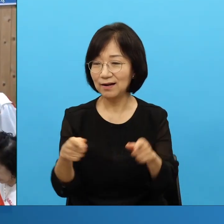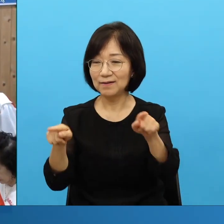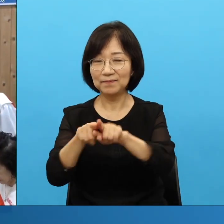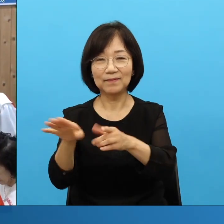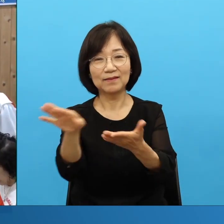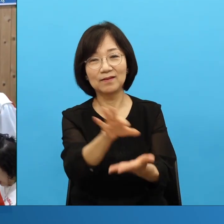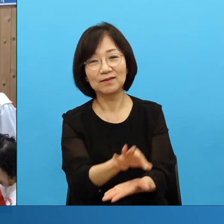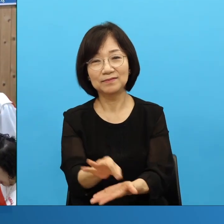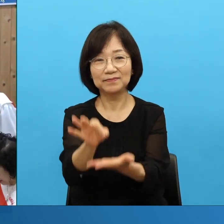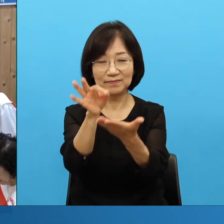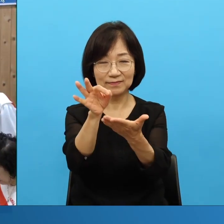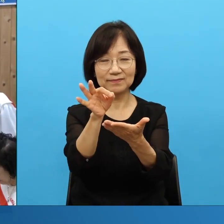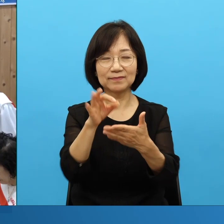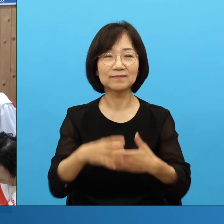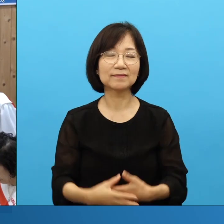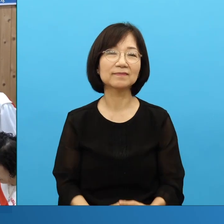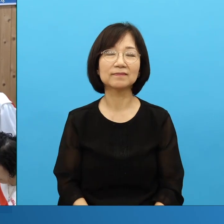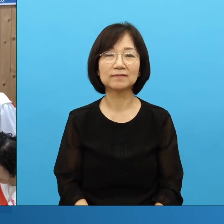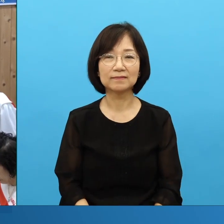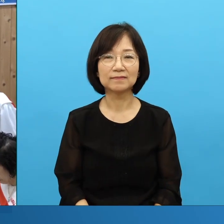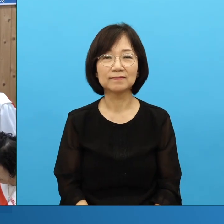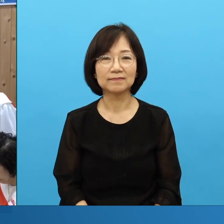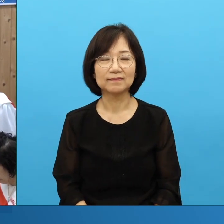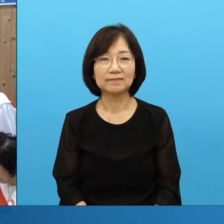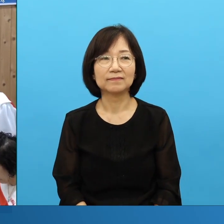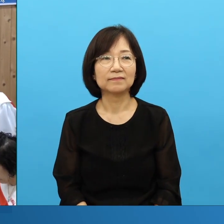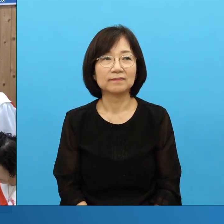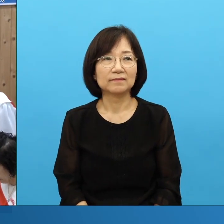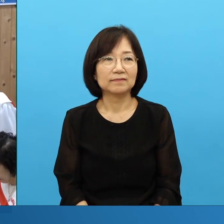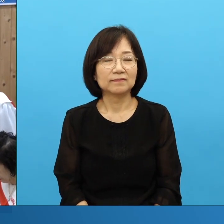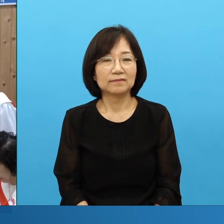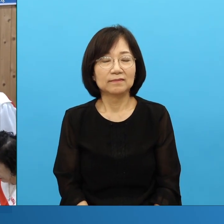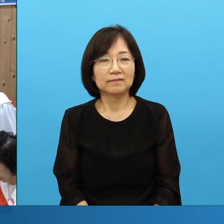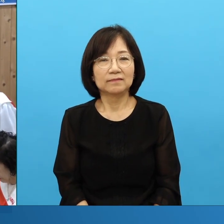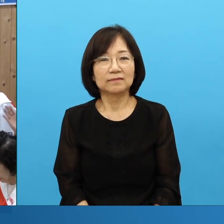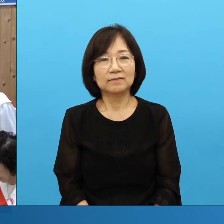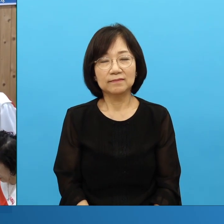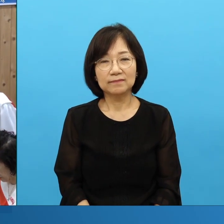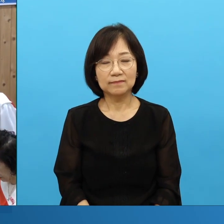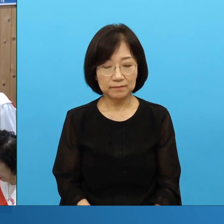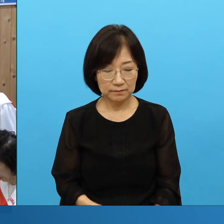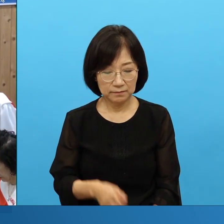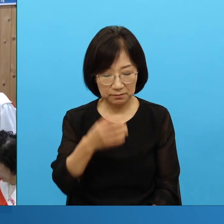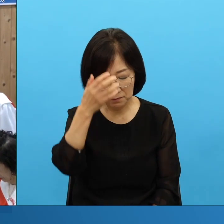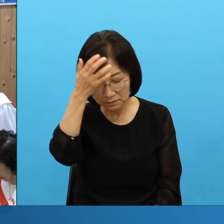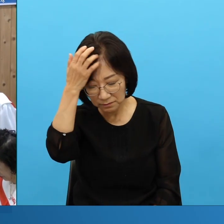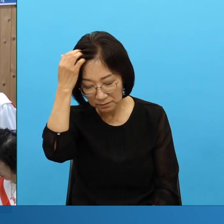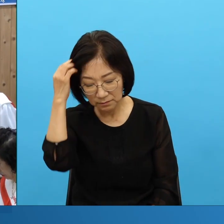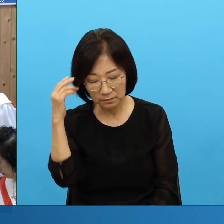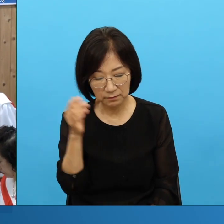예물을 드리도록 하겠습니다. Let us sing hymn number 208 as we give our prepared offerings to God.